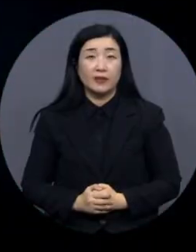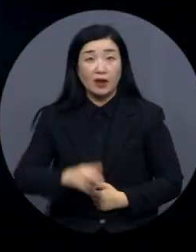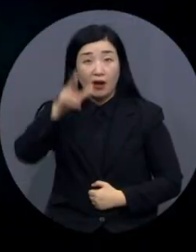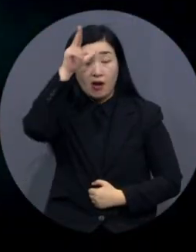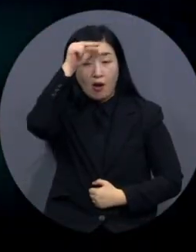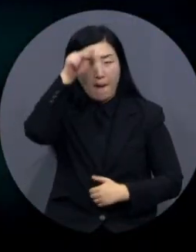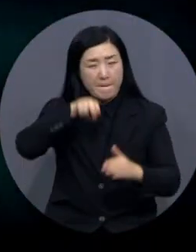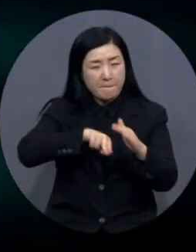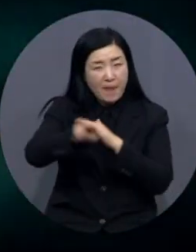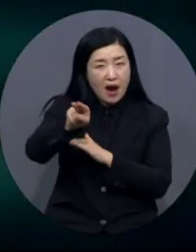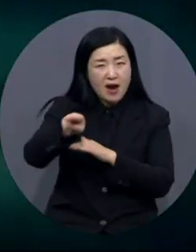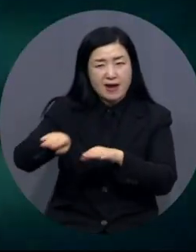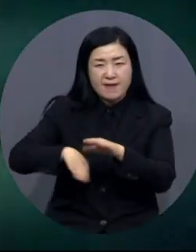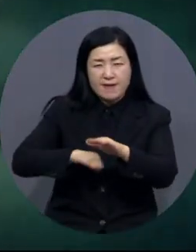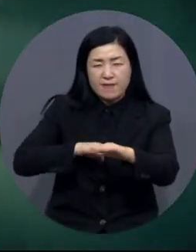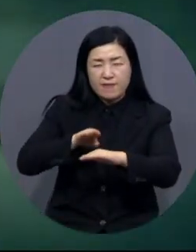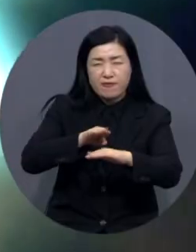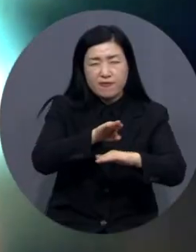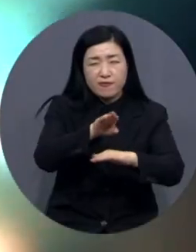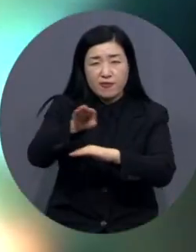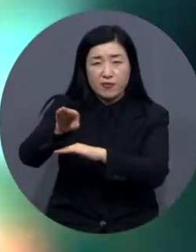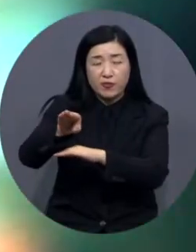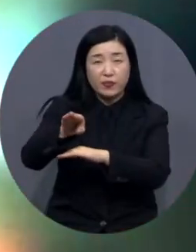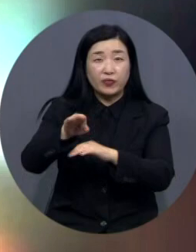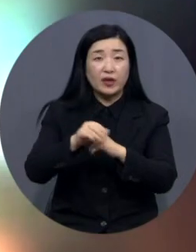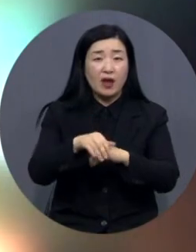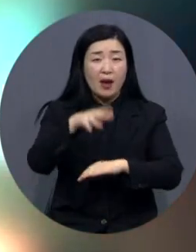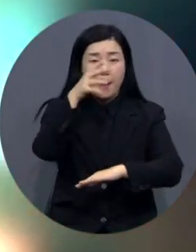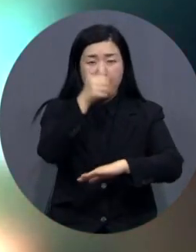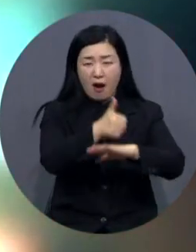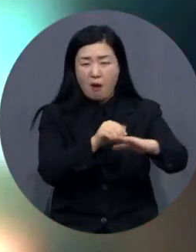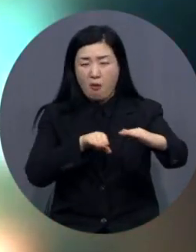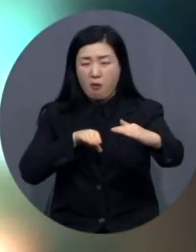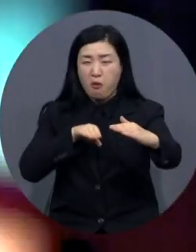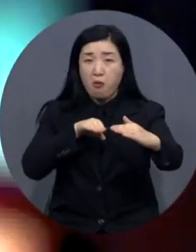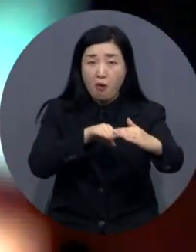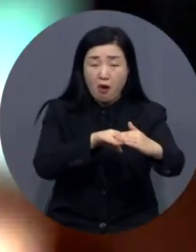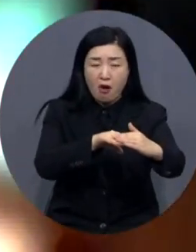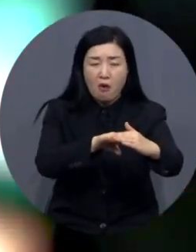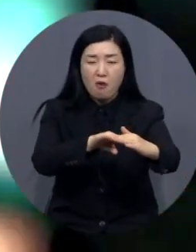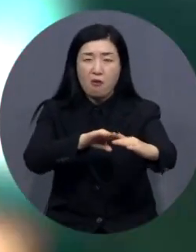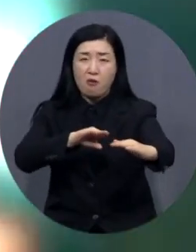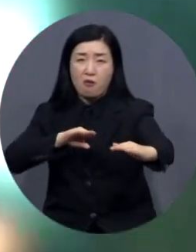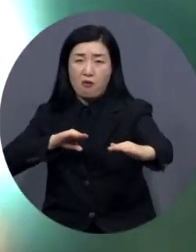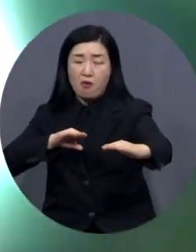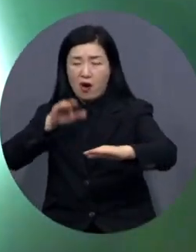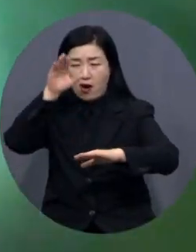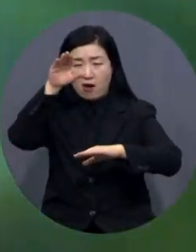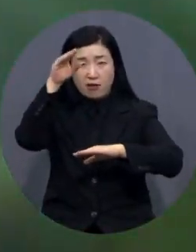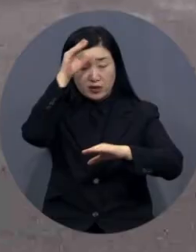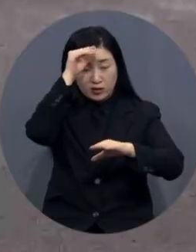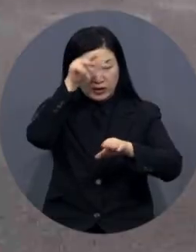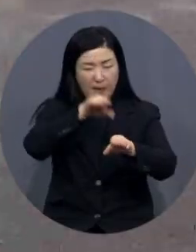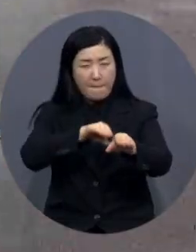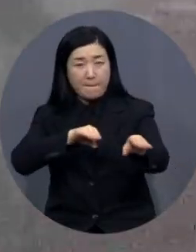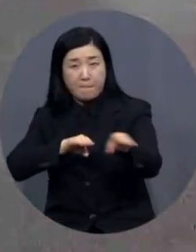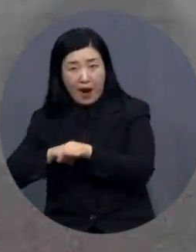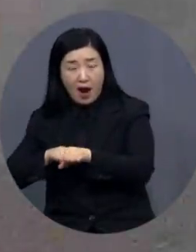경찰을 피해 도주하는 SUV 차량. 막다른 골목길에 다다르자 후진을 하며 순찰차를